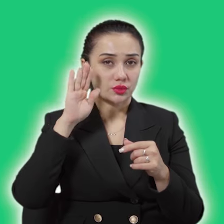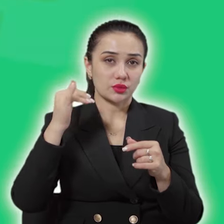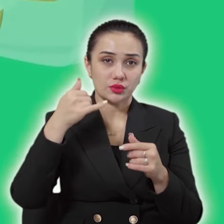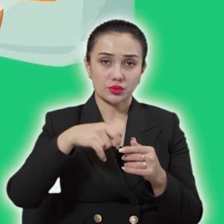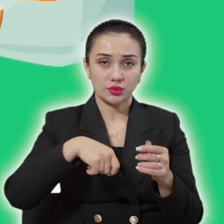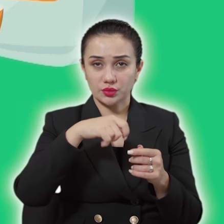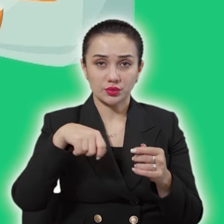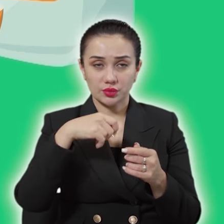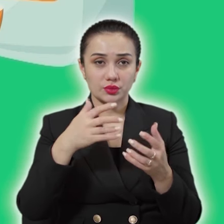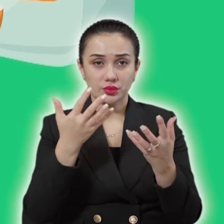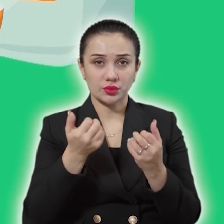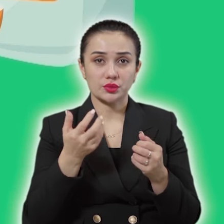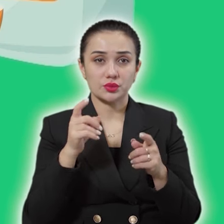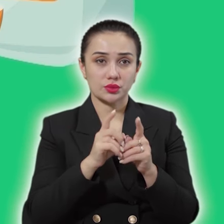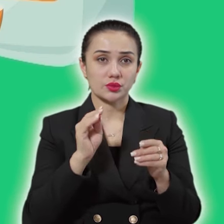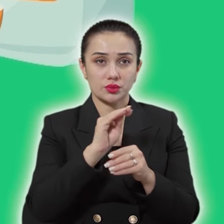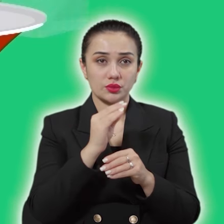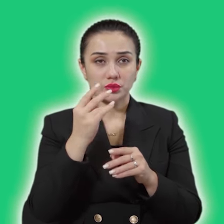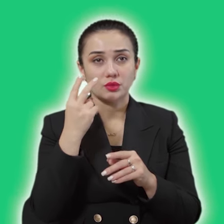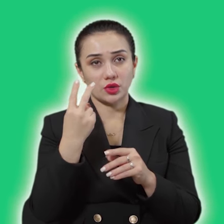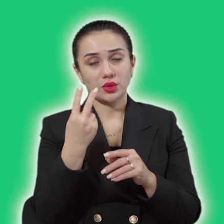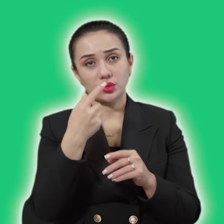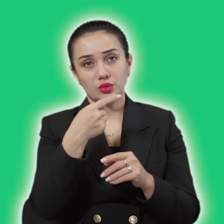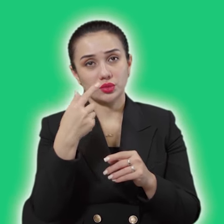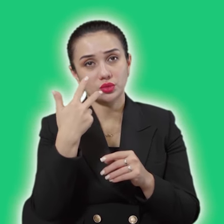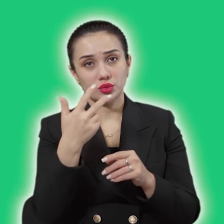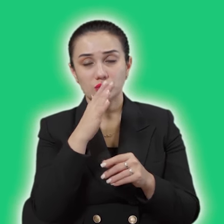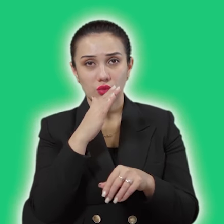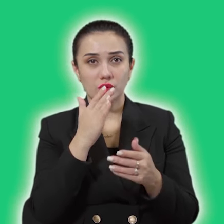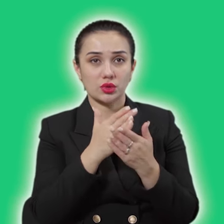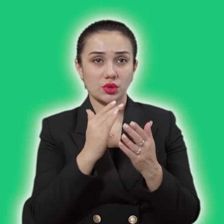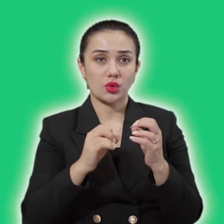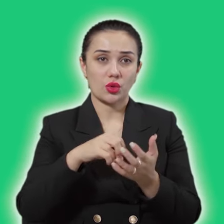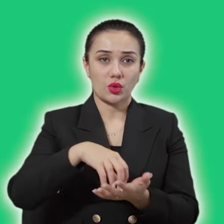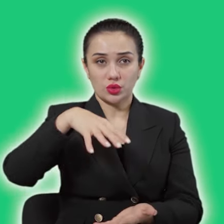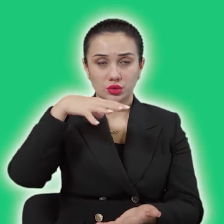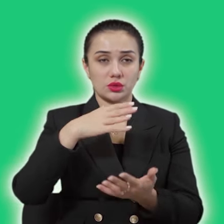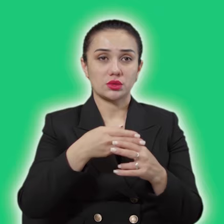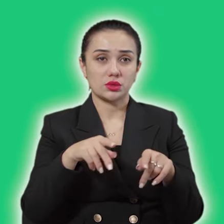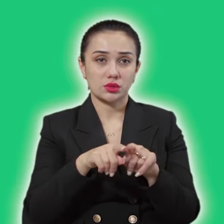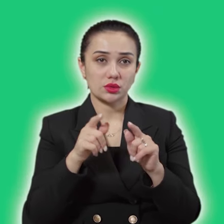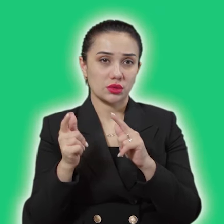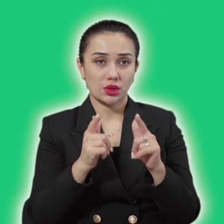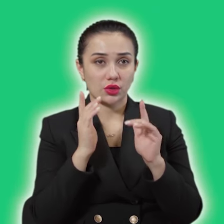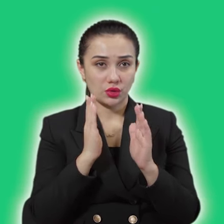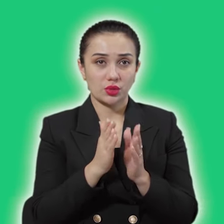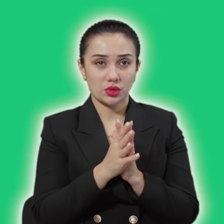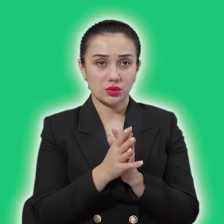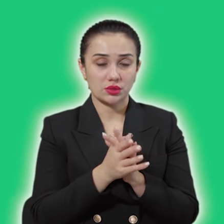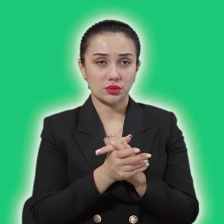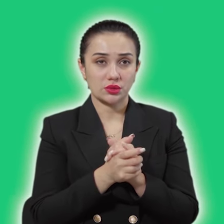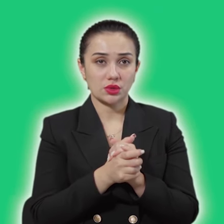kerak. Xamir ichiga solingan masalliqlarga qarab 2 yoki 3 soatda oshadi, ya'ni ko'pchib tayyor